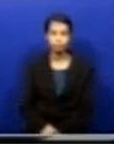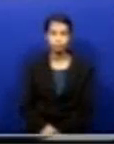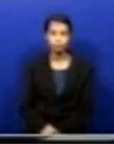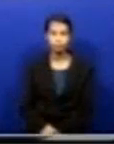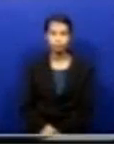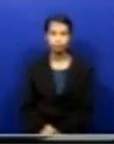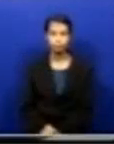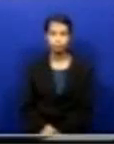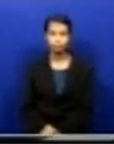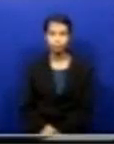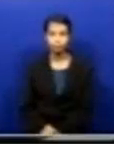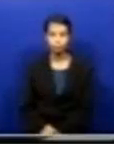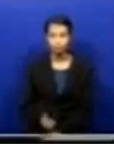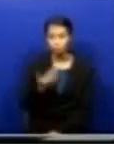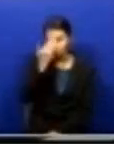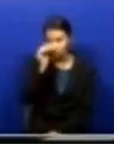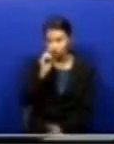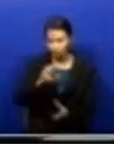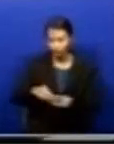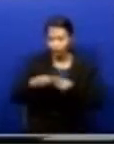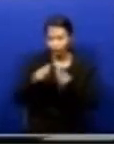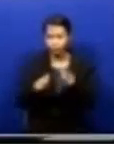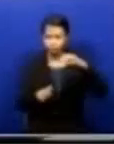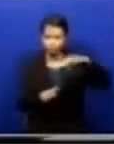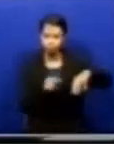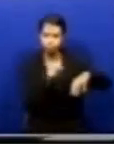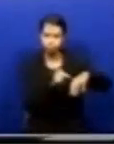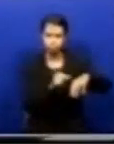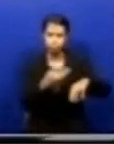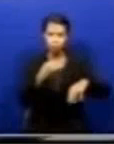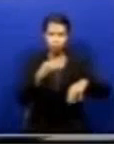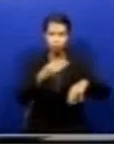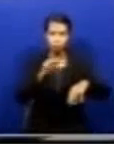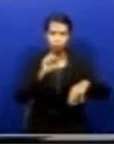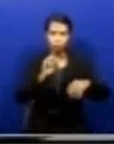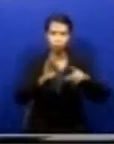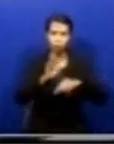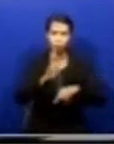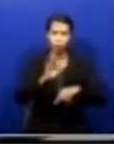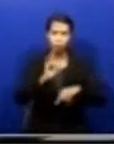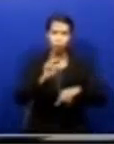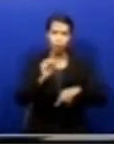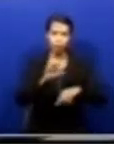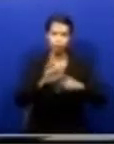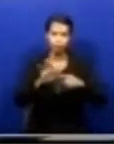เพื่อให้หน่วยงานของรัฐที่เป็นหน่วยรับงบประมาณ